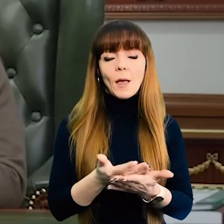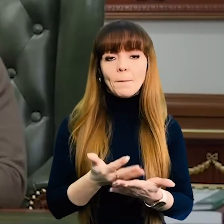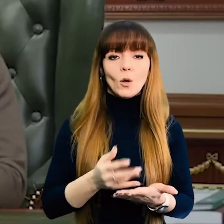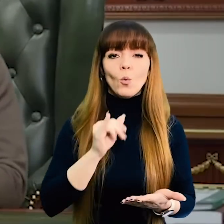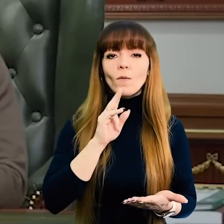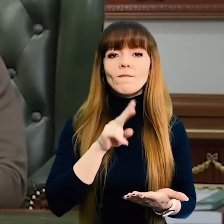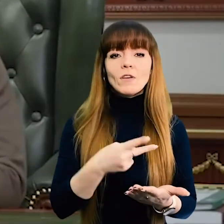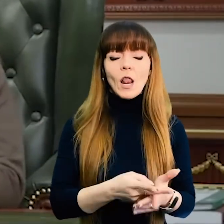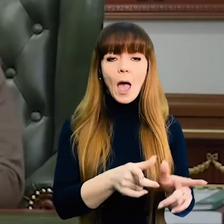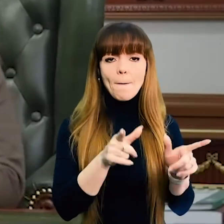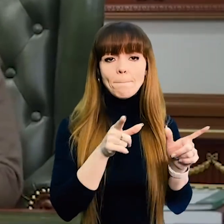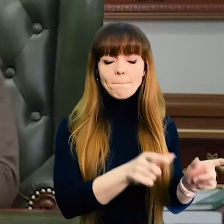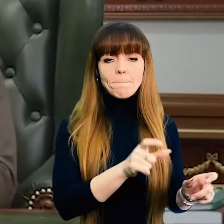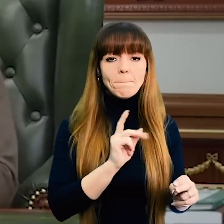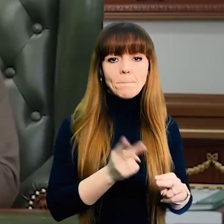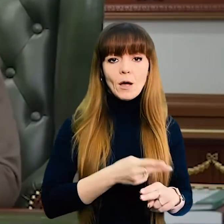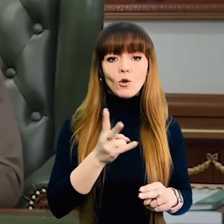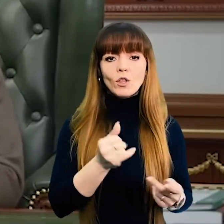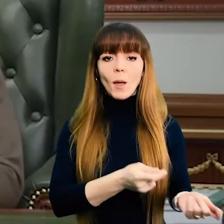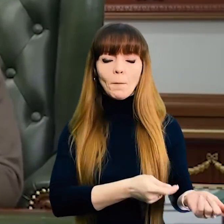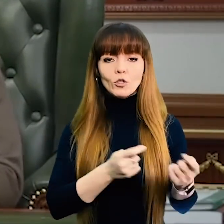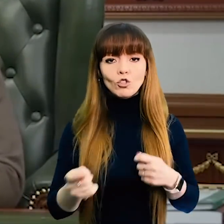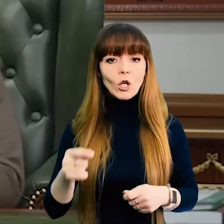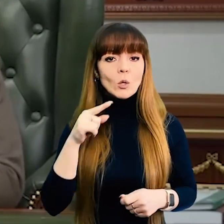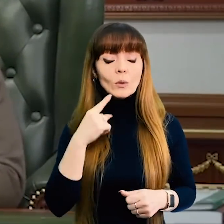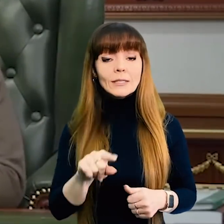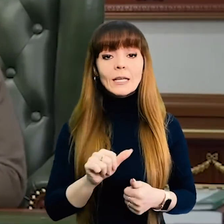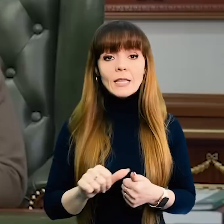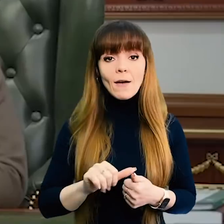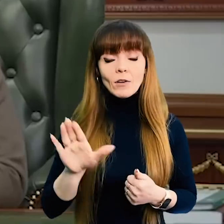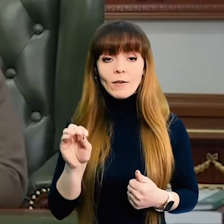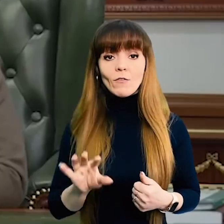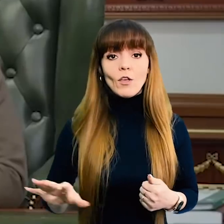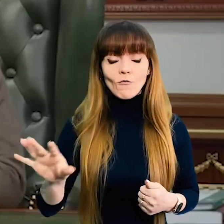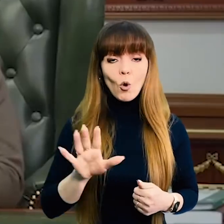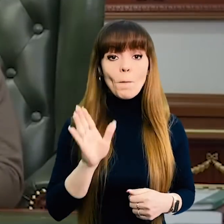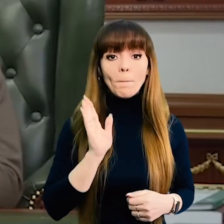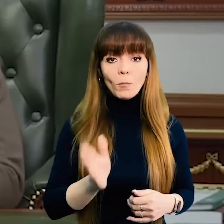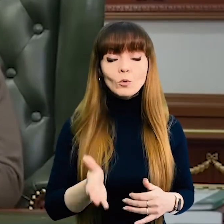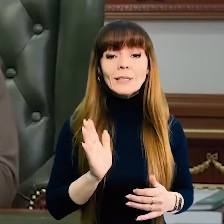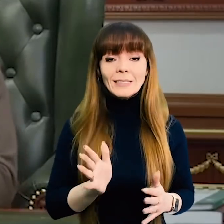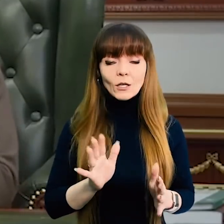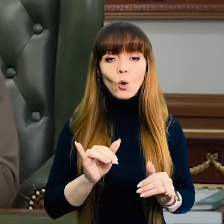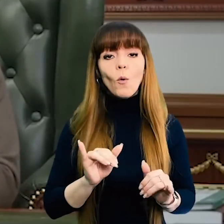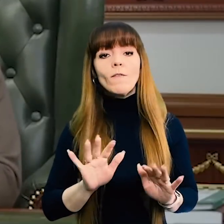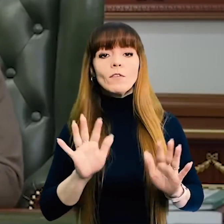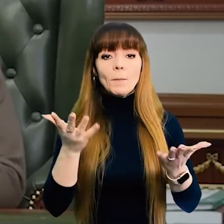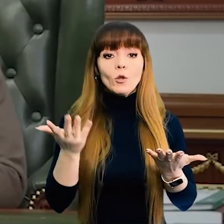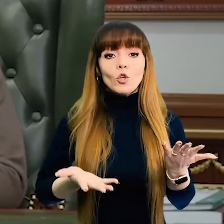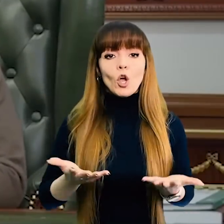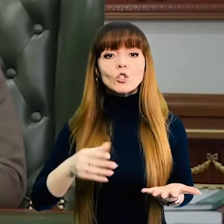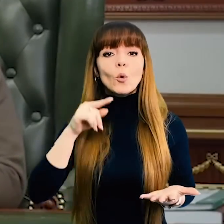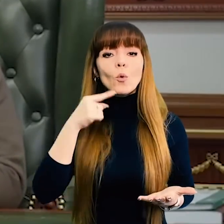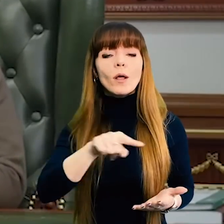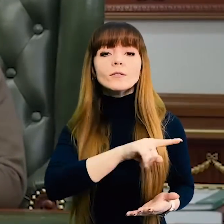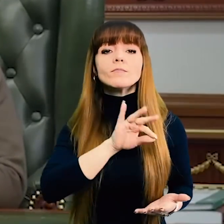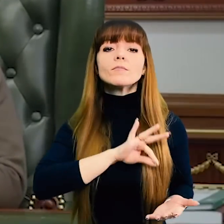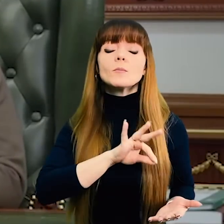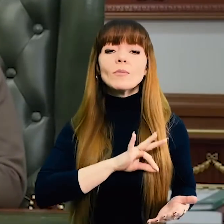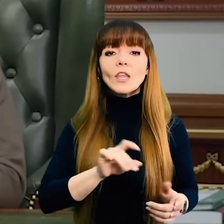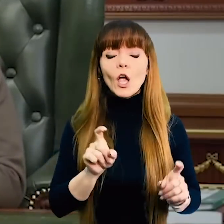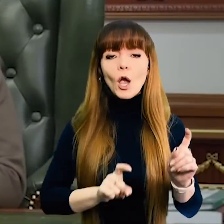санкцій, наприклад, у вигляді ембарго на постачання російської нафти в Європу буде тільки у випадку, якщо